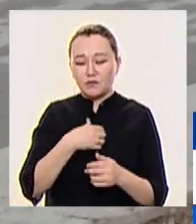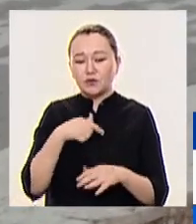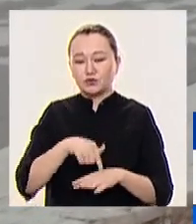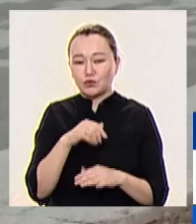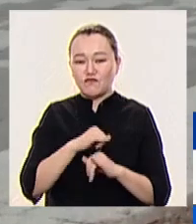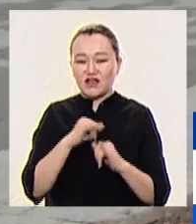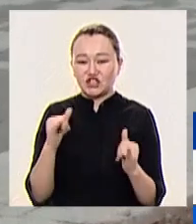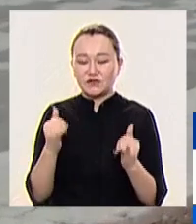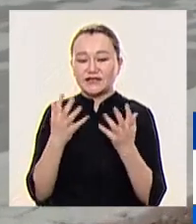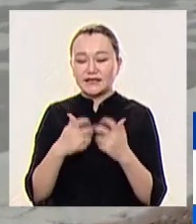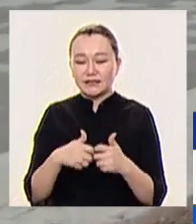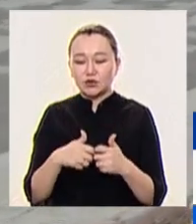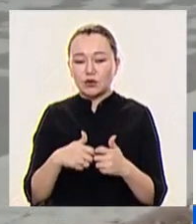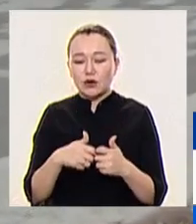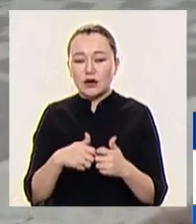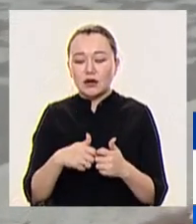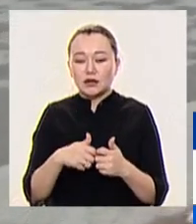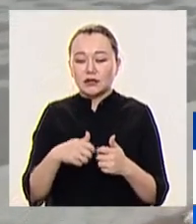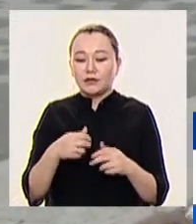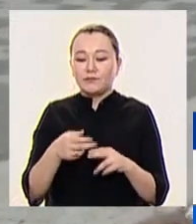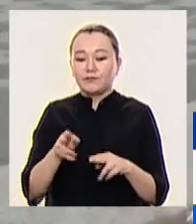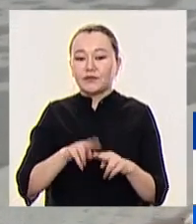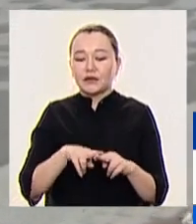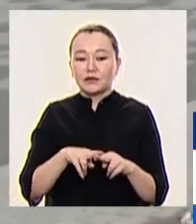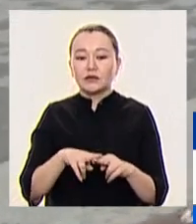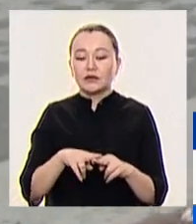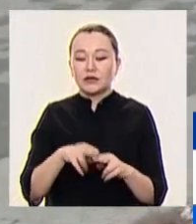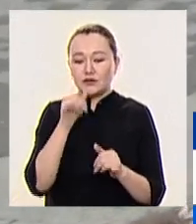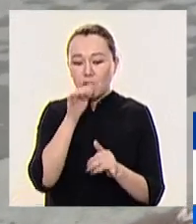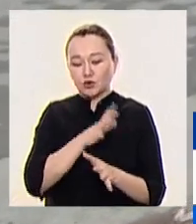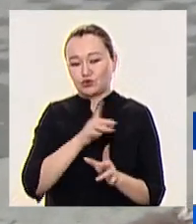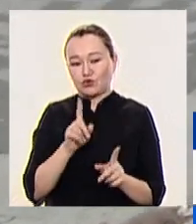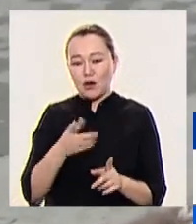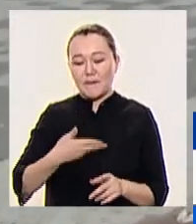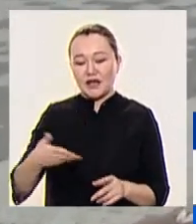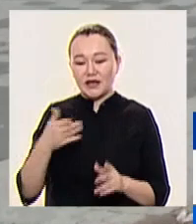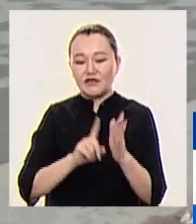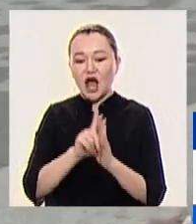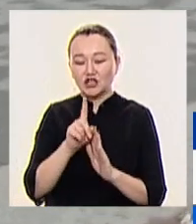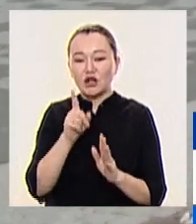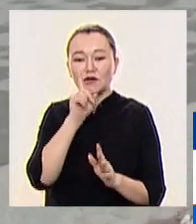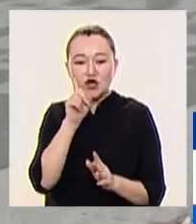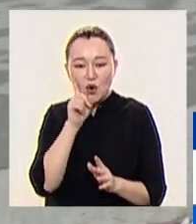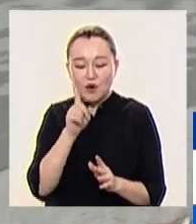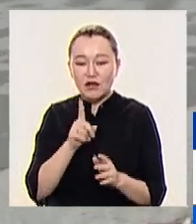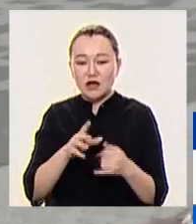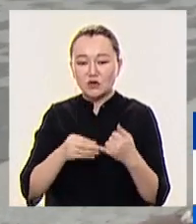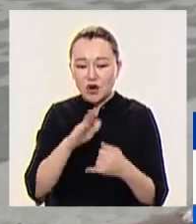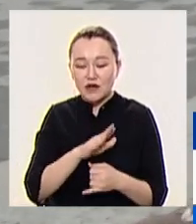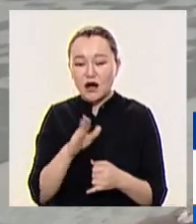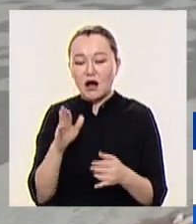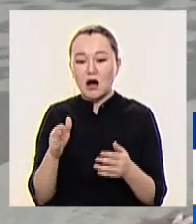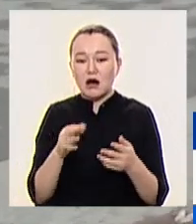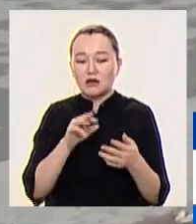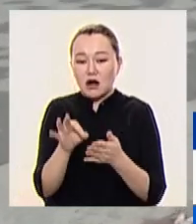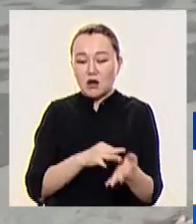увеличивают статистику. Вот. Не может быть, что мы сначала в зеленой зоне, и сразу же